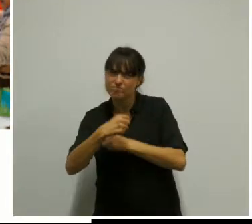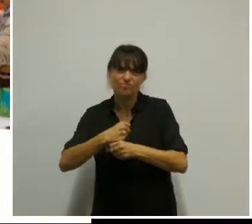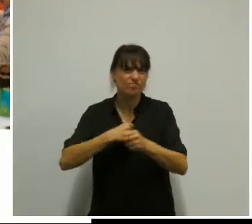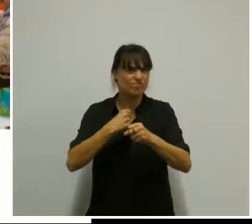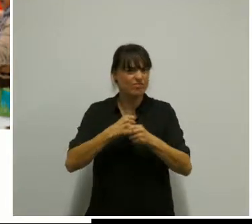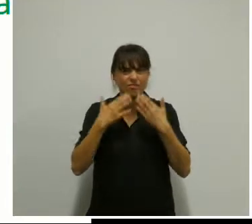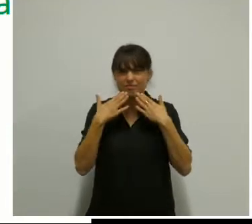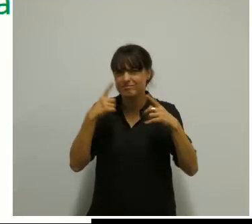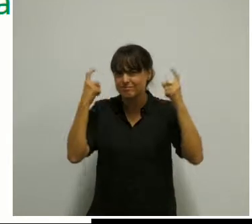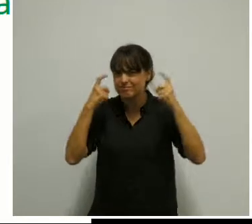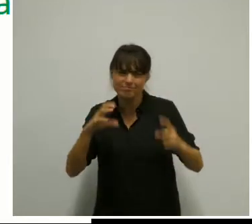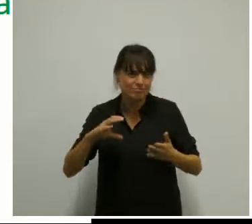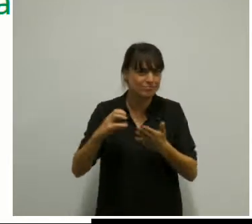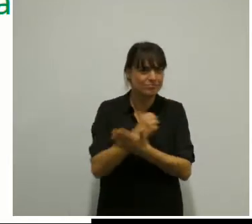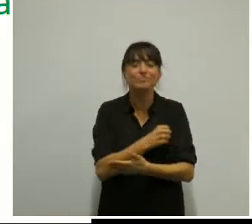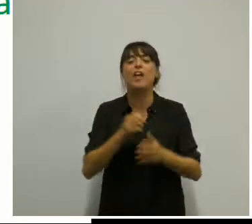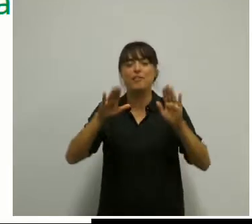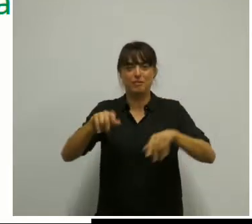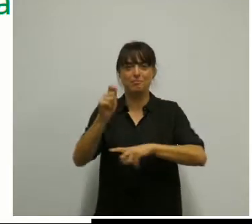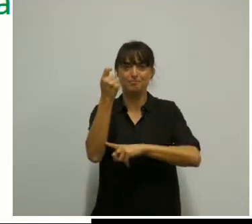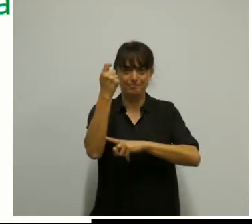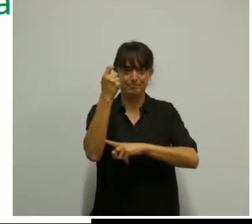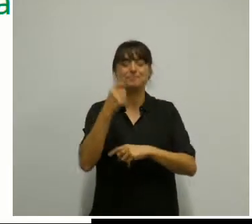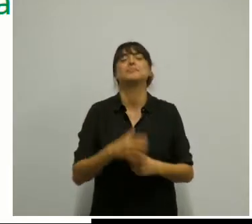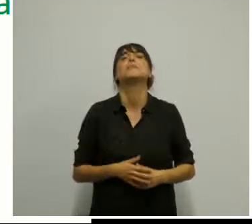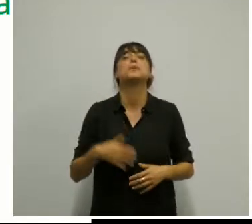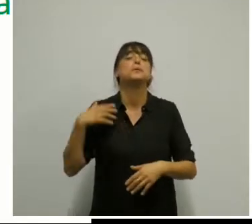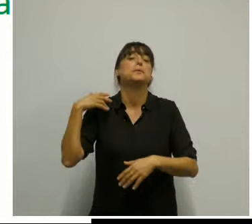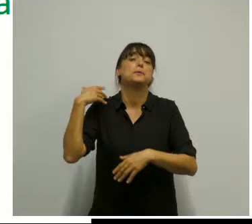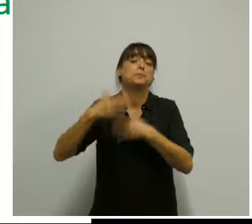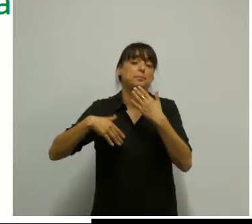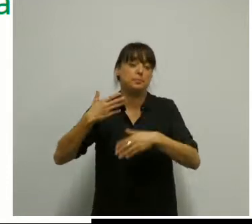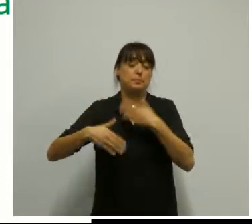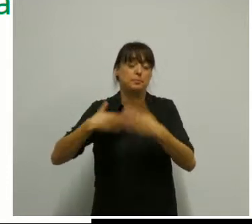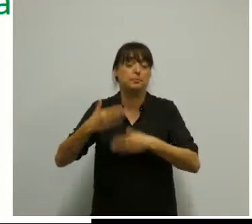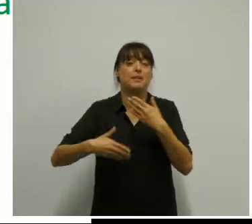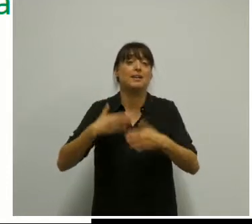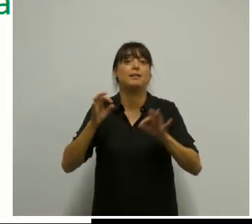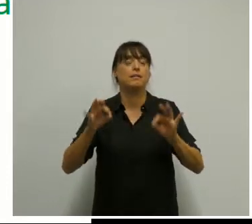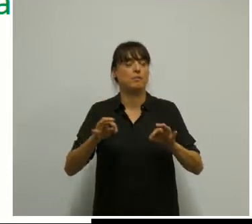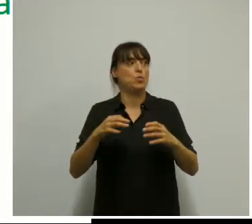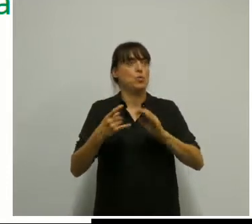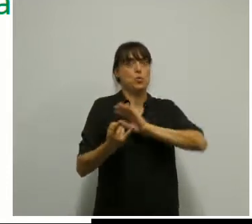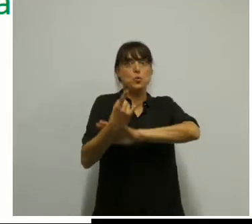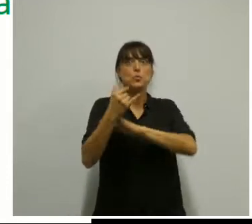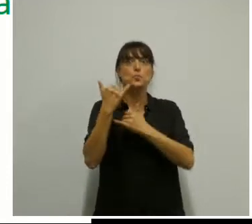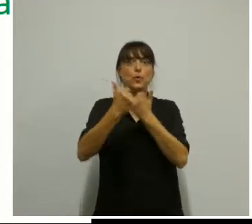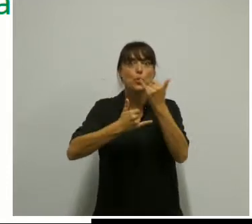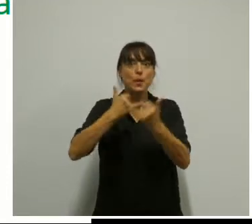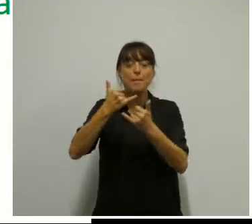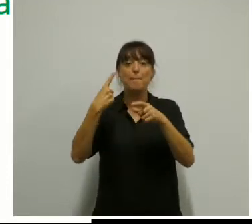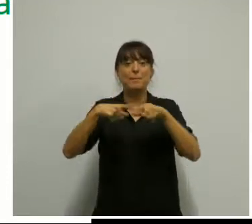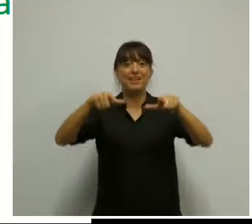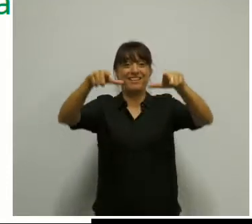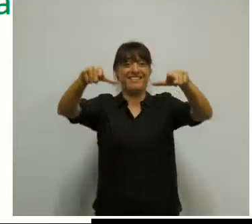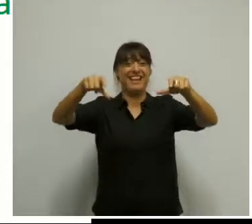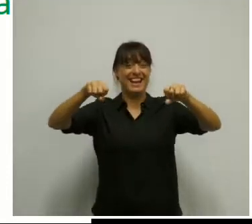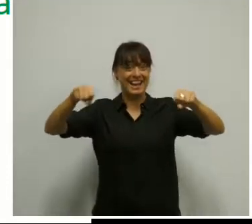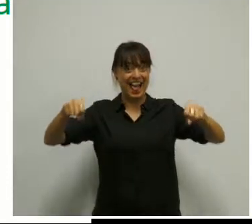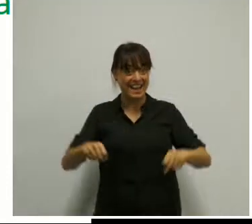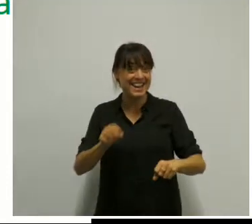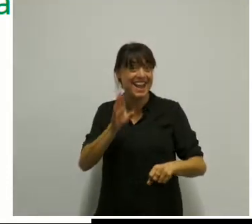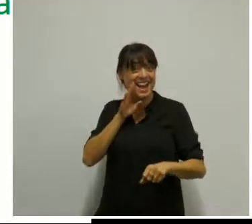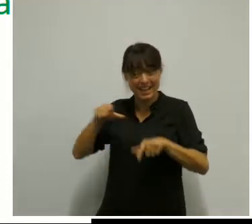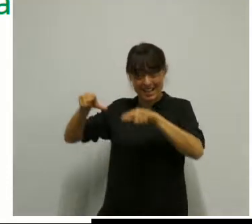No? I bé, de cop i volta ens veiem que tenim un problema important, que al Pati Gran hi